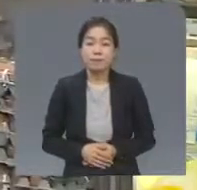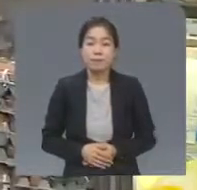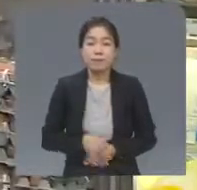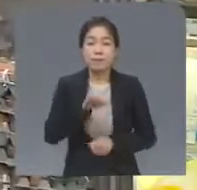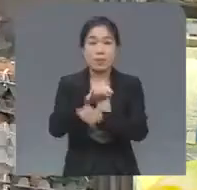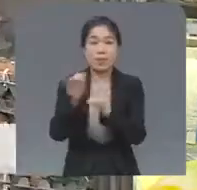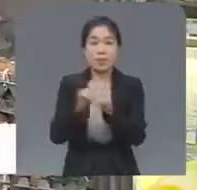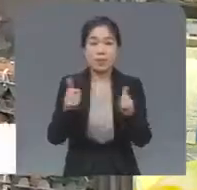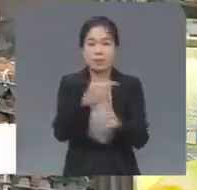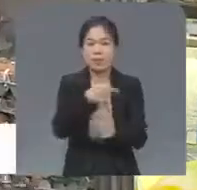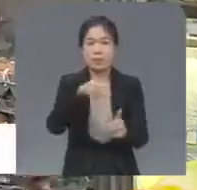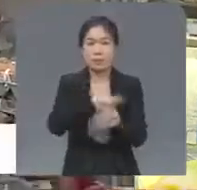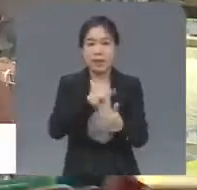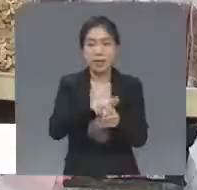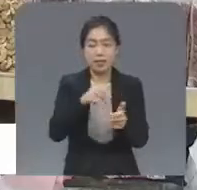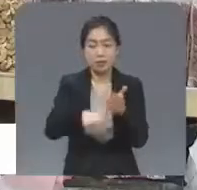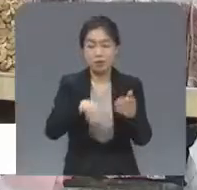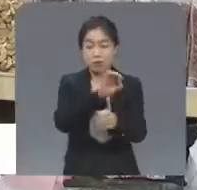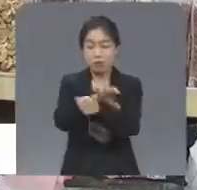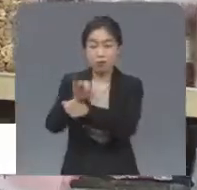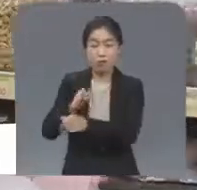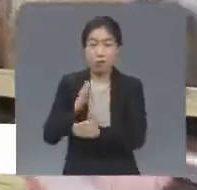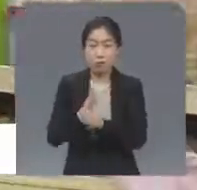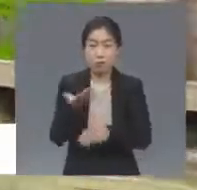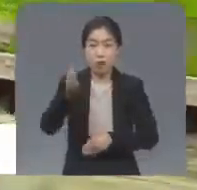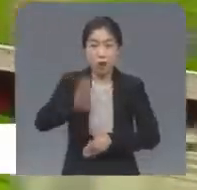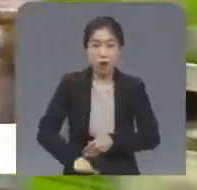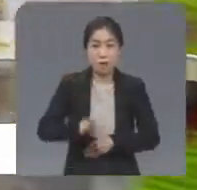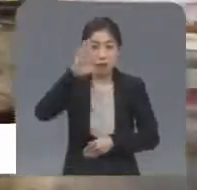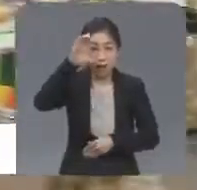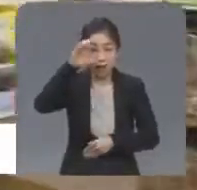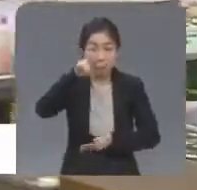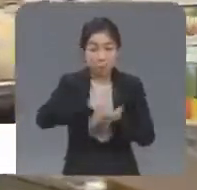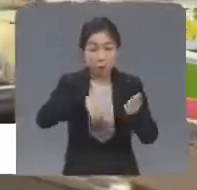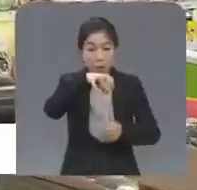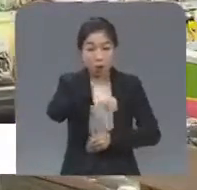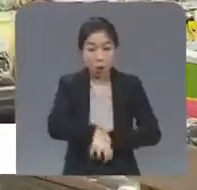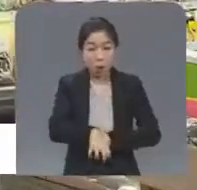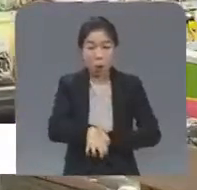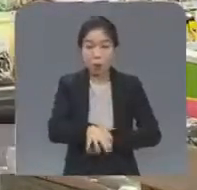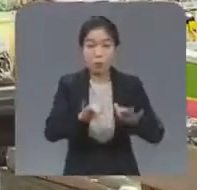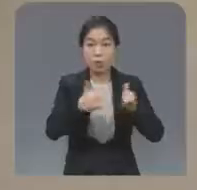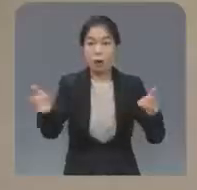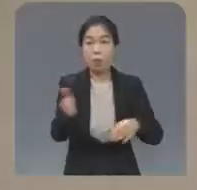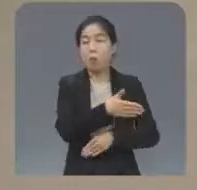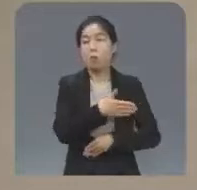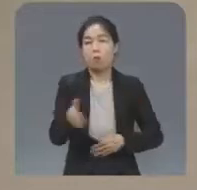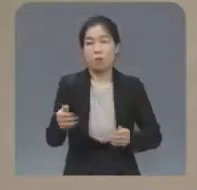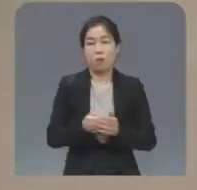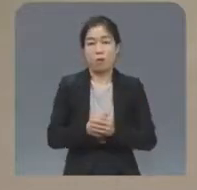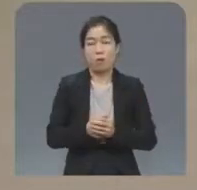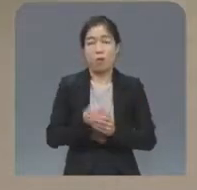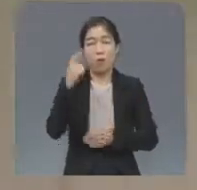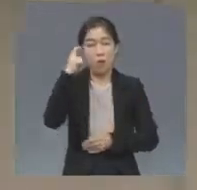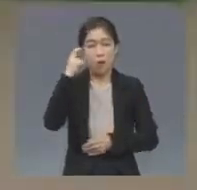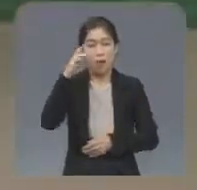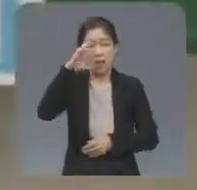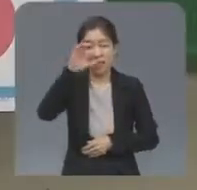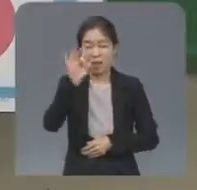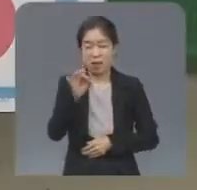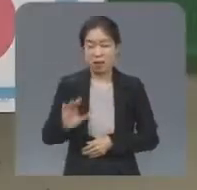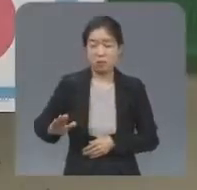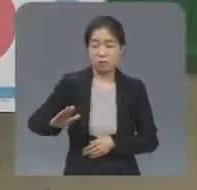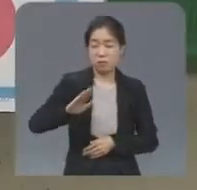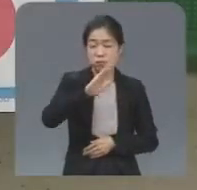소비자들이 대형마트에서 장을 보고 있습니다. 하지만 달걀을 판매하는 곳은 한 가게만 합니다. 달걀 가격이